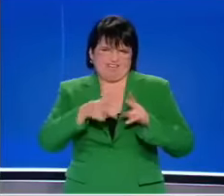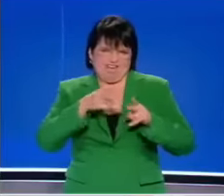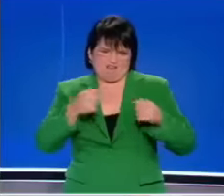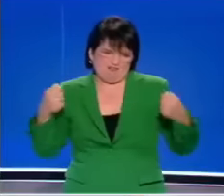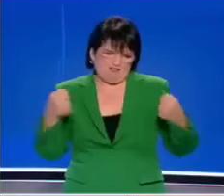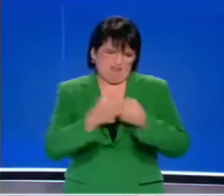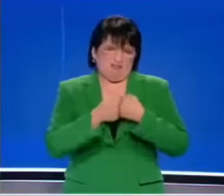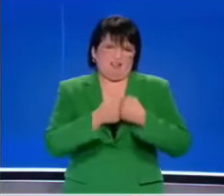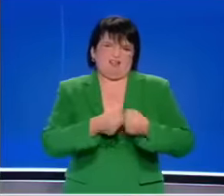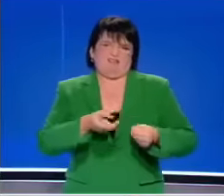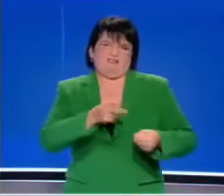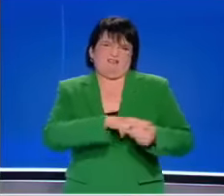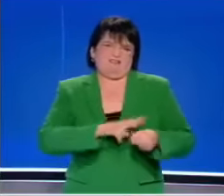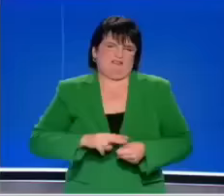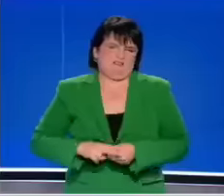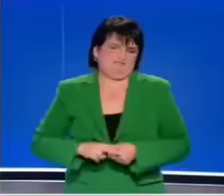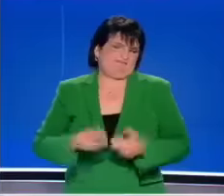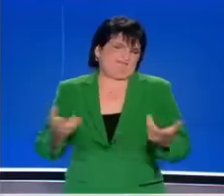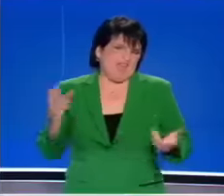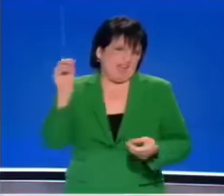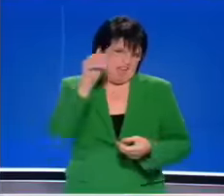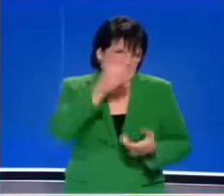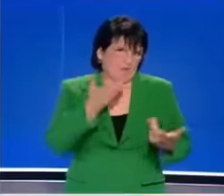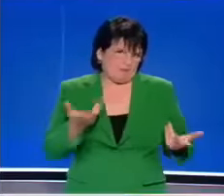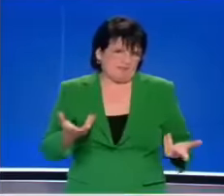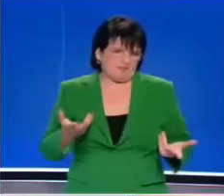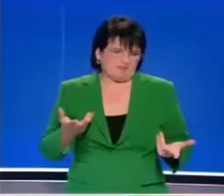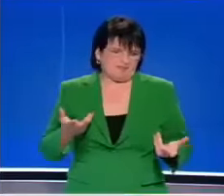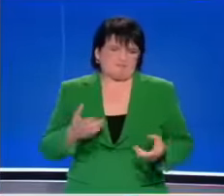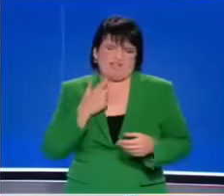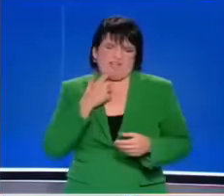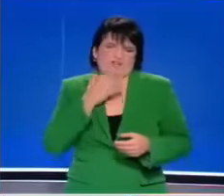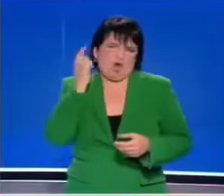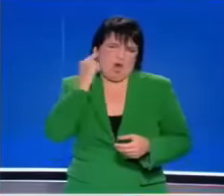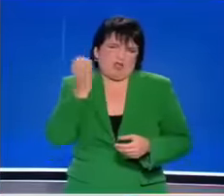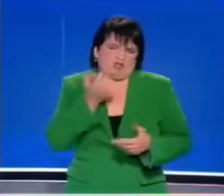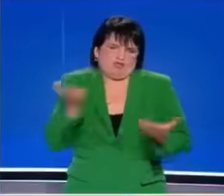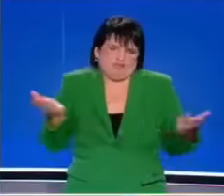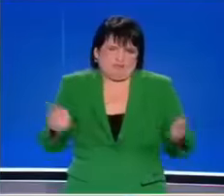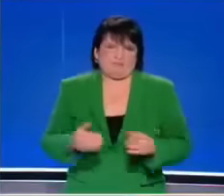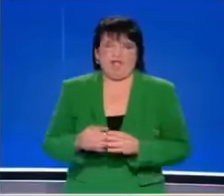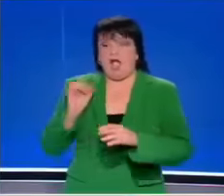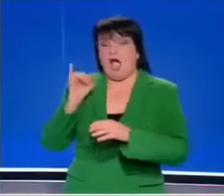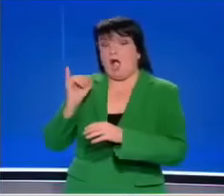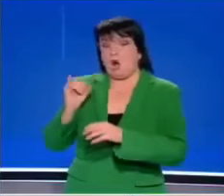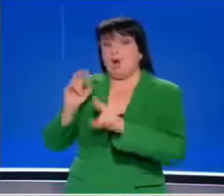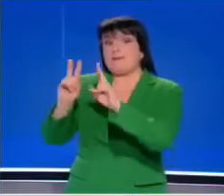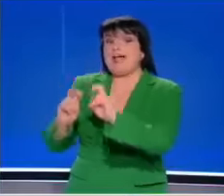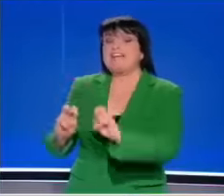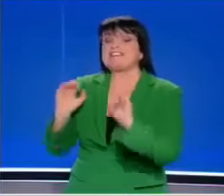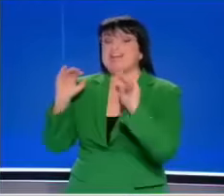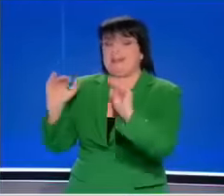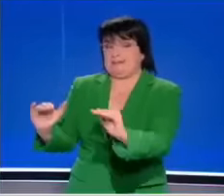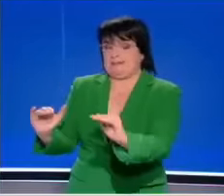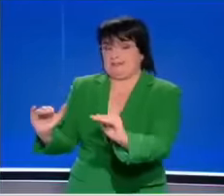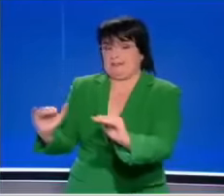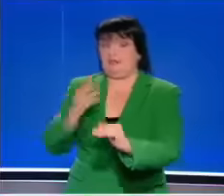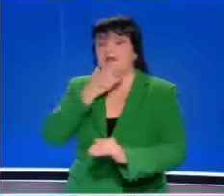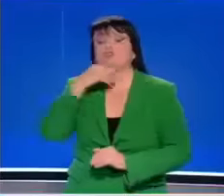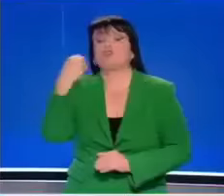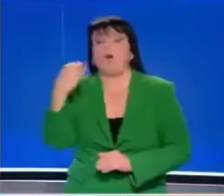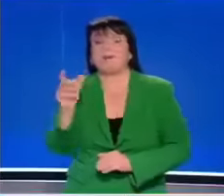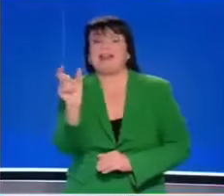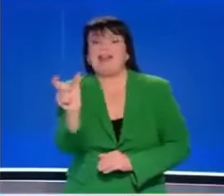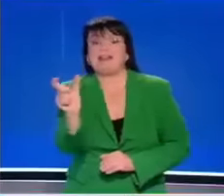λογική σε μια ανεπτυγμένη δημοκρατική χώρα πάντως κ ρμε να λέ επ τέλος τα πράγματα με κινη λογκ αλλιώς είναι σε εξέλιξη το γνωρίζει πάρα πο λ τρπ μισό λεπτό λέξη